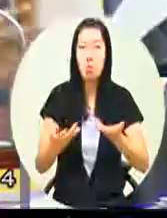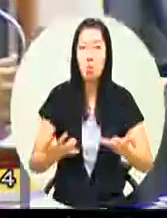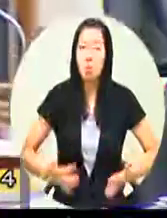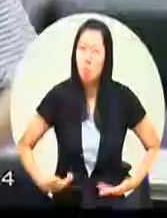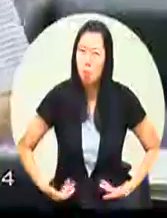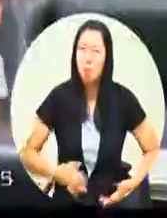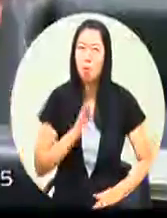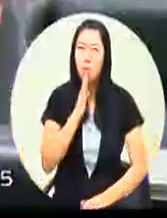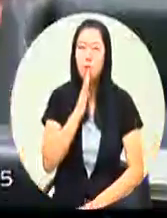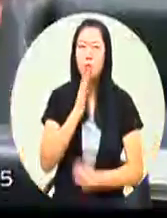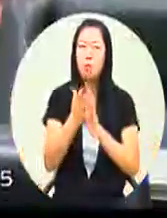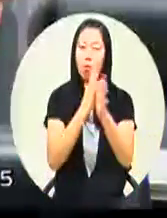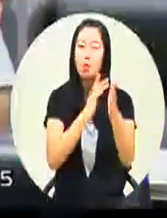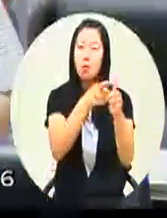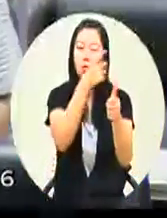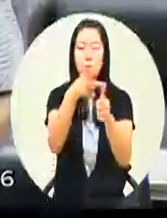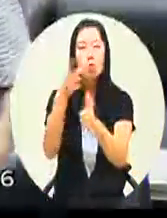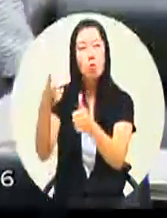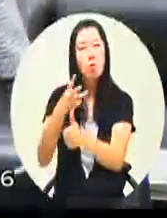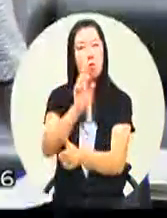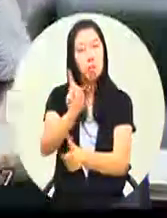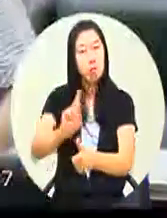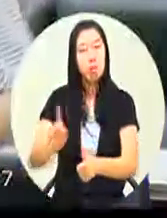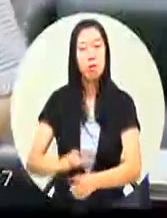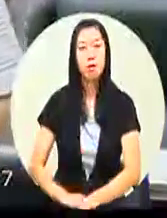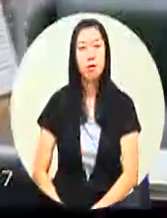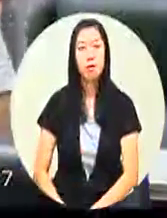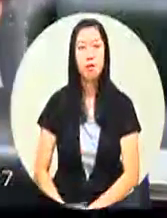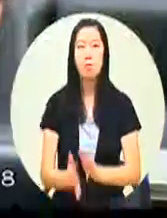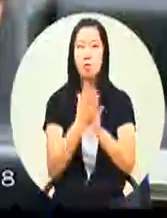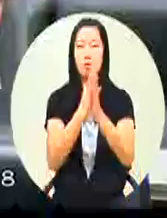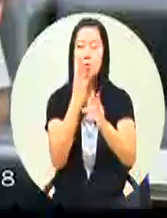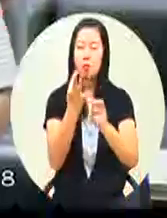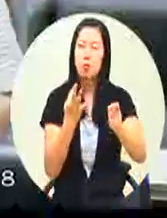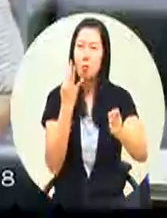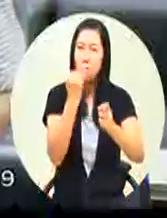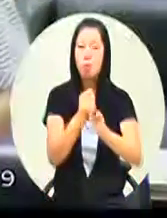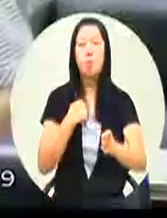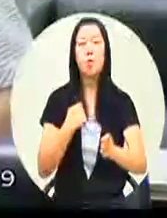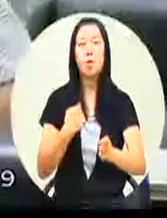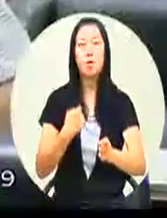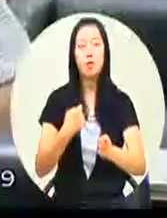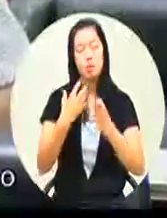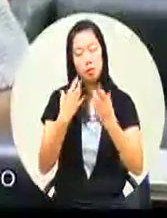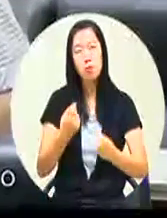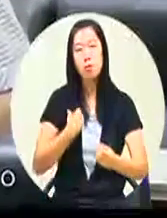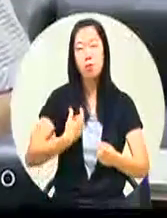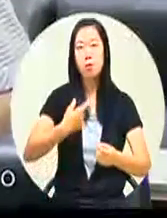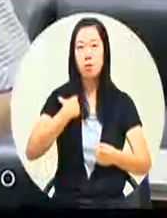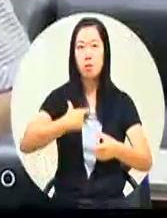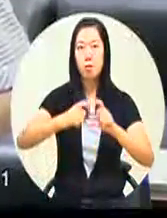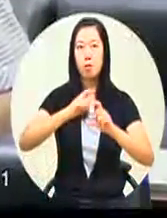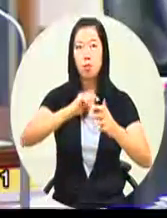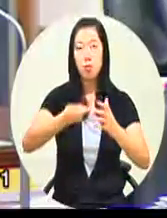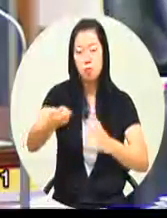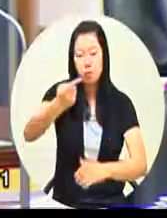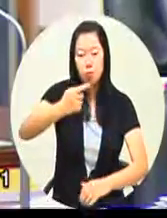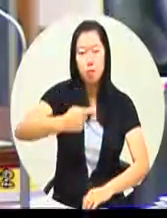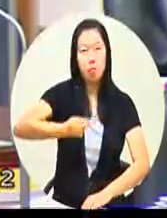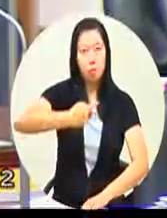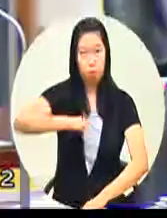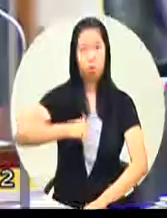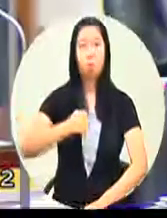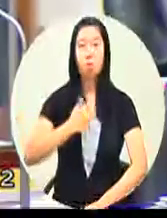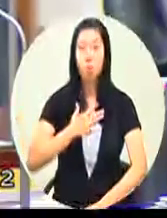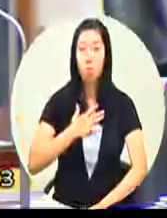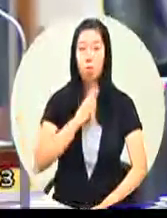底排第一顺位、第二顺位、第三顺位嘛， 对， 排那么多年了，总该有排到第一顺位的机会的吧？啊，